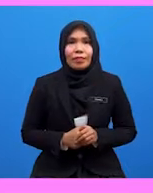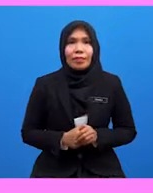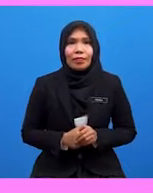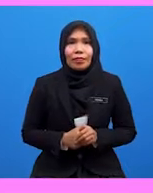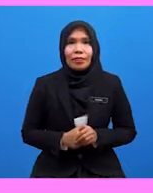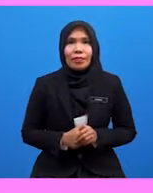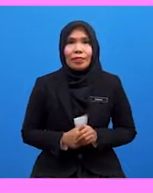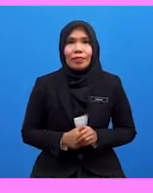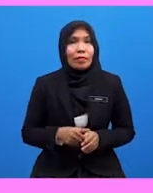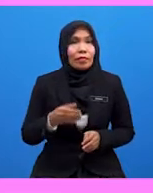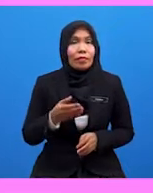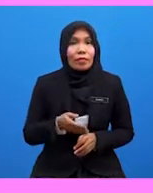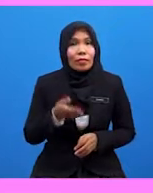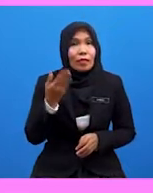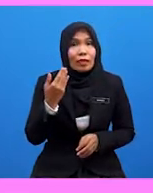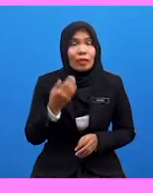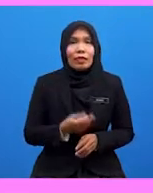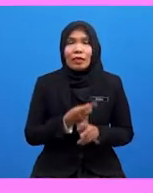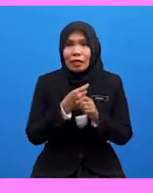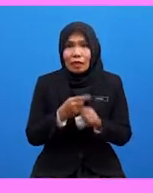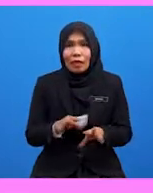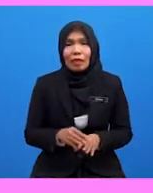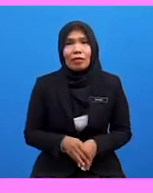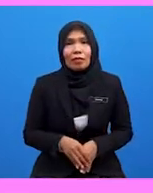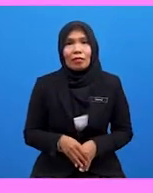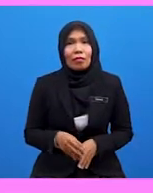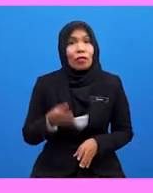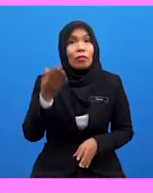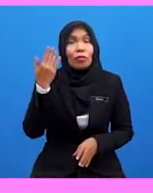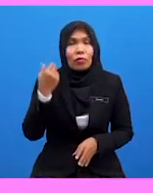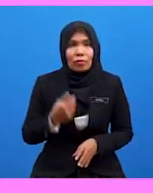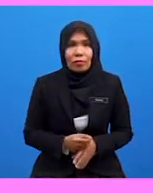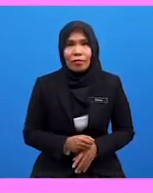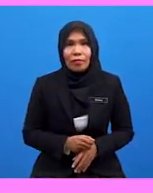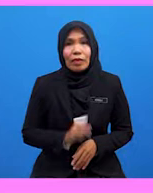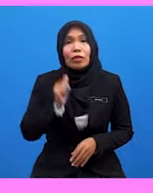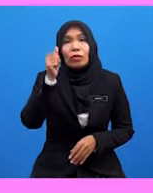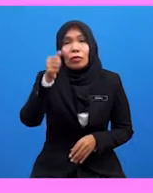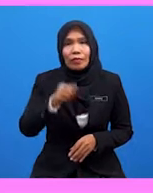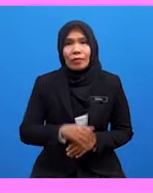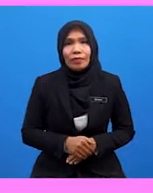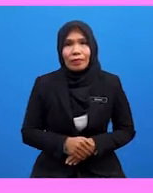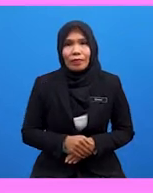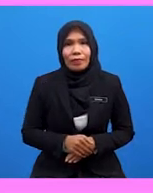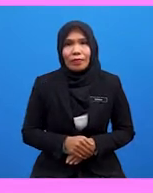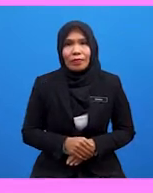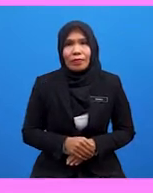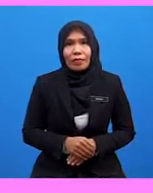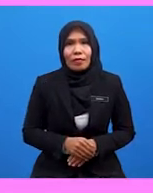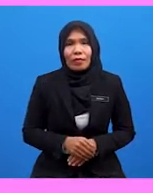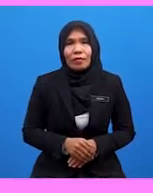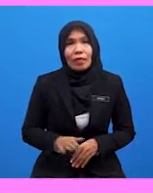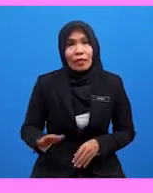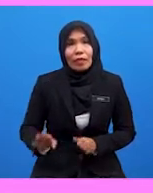E, kata arah dan F, kata bilangan. Padankan setiap satu dengan contoh